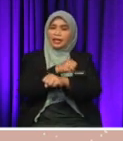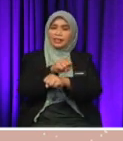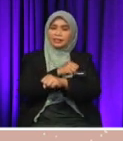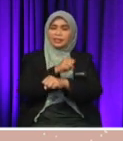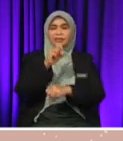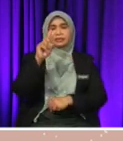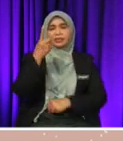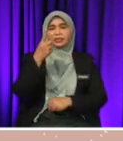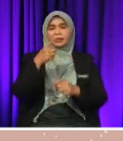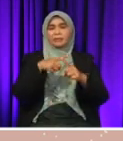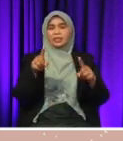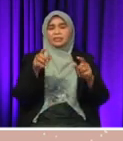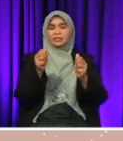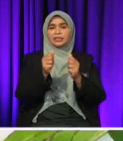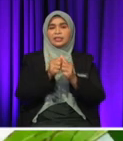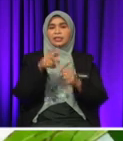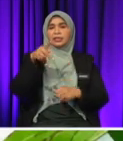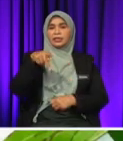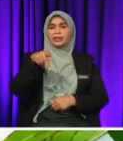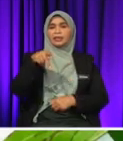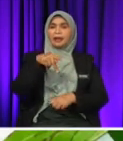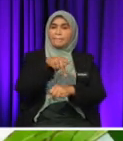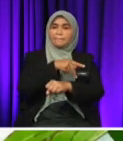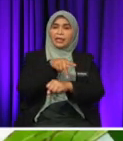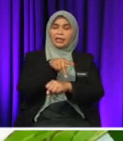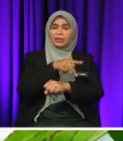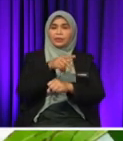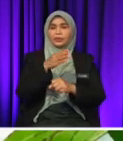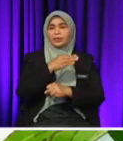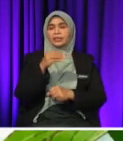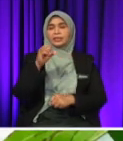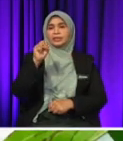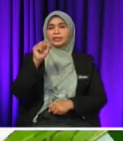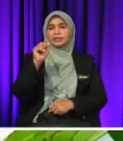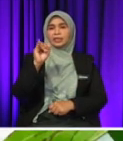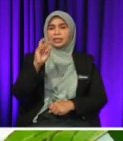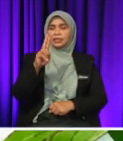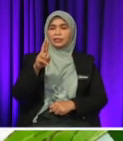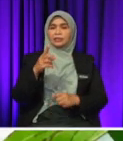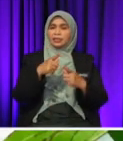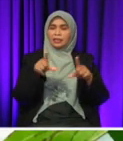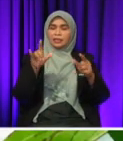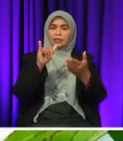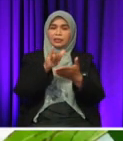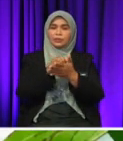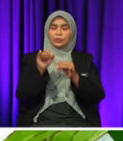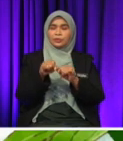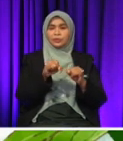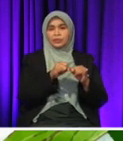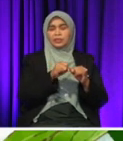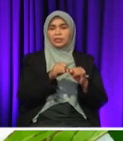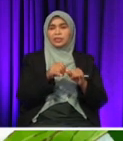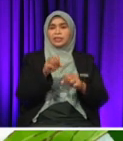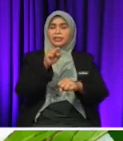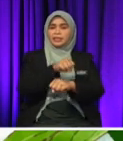berbeda dengan pantun dan syair selain itu juga sajak Dia memiliki sifat-sifat